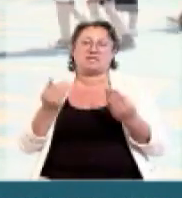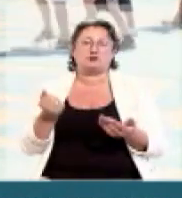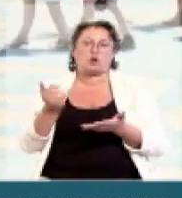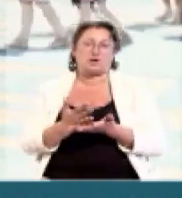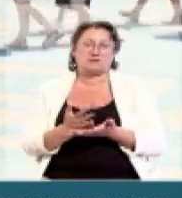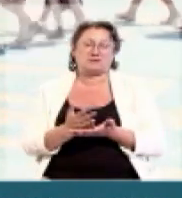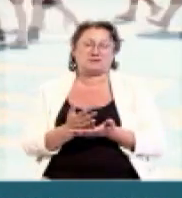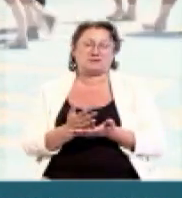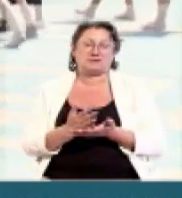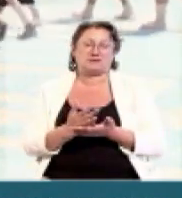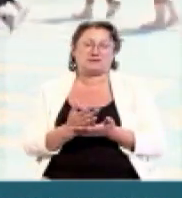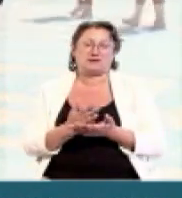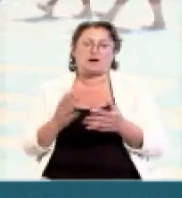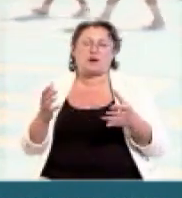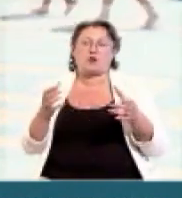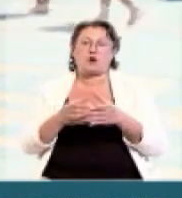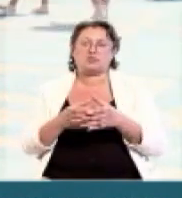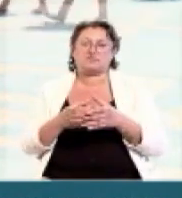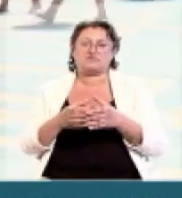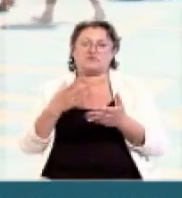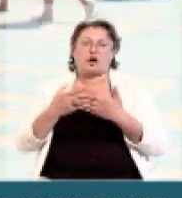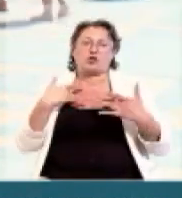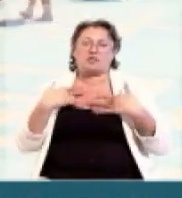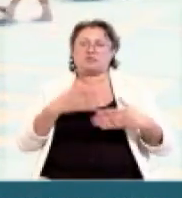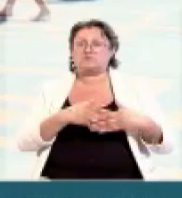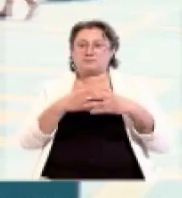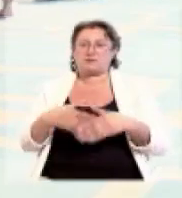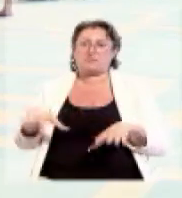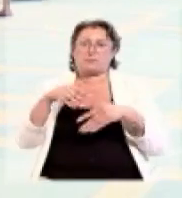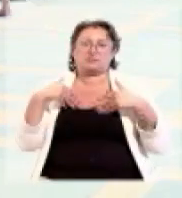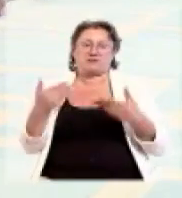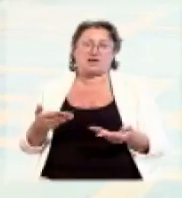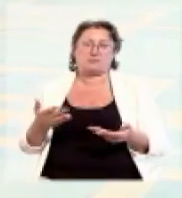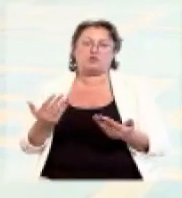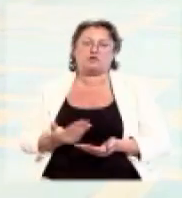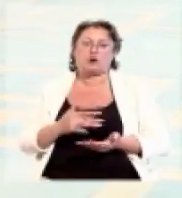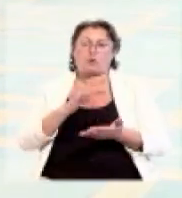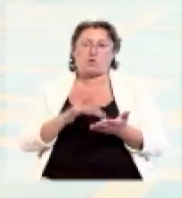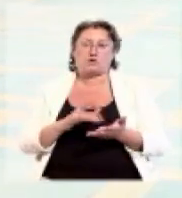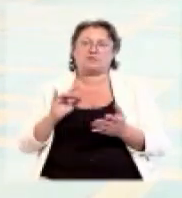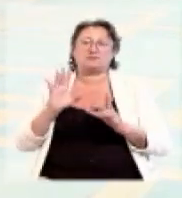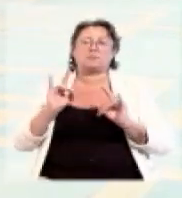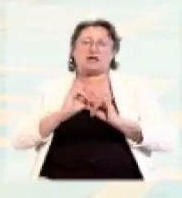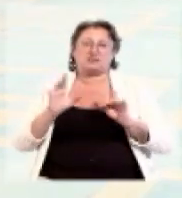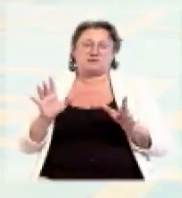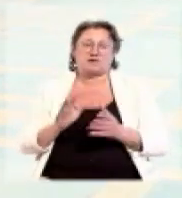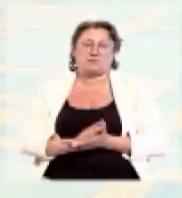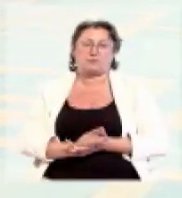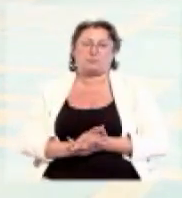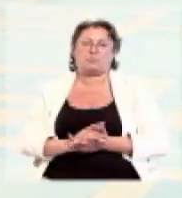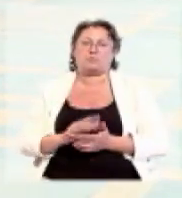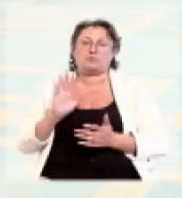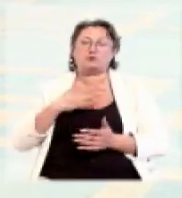столицы. Творческий коллектив города показывает свои концертные номера, поздравляет жителей города с праздником. Пусть наша